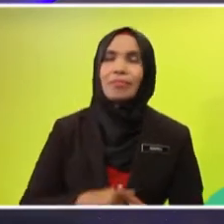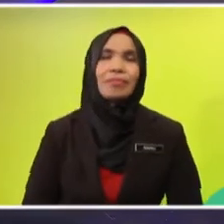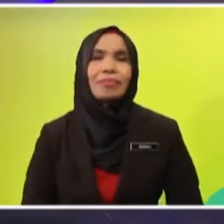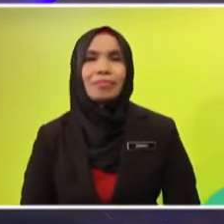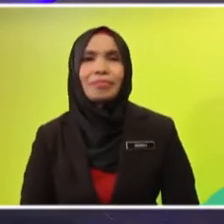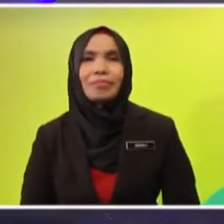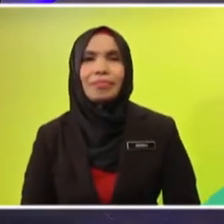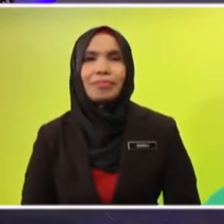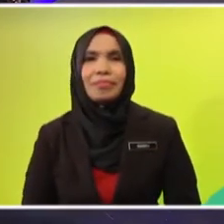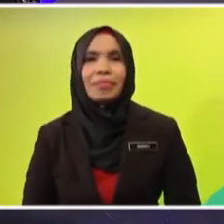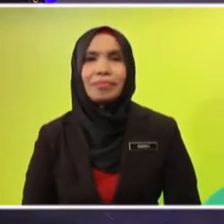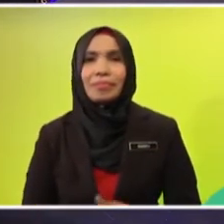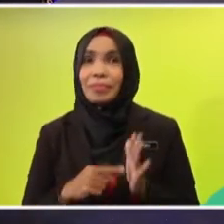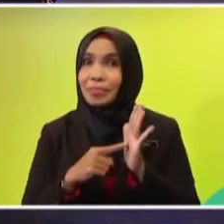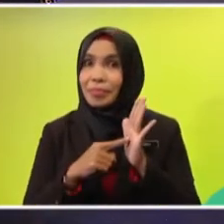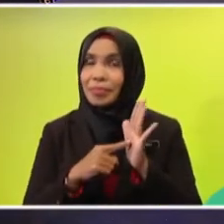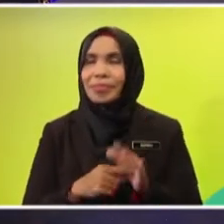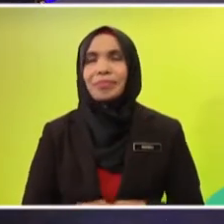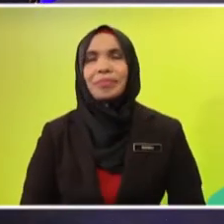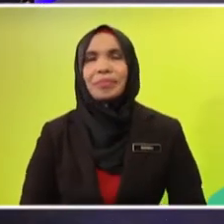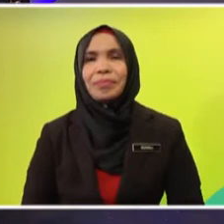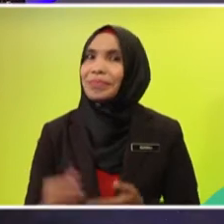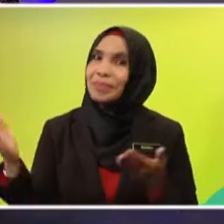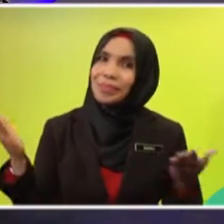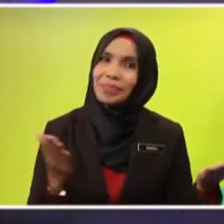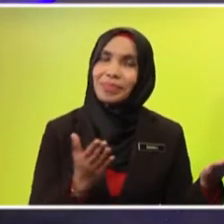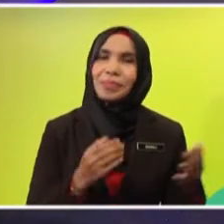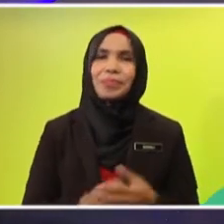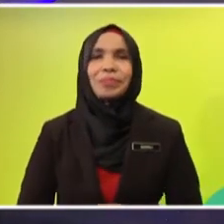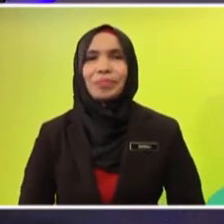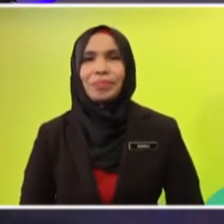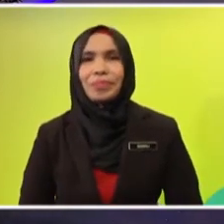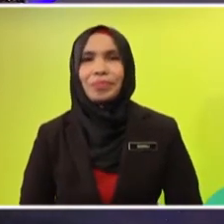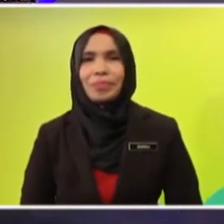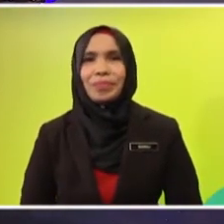KTC Jom kita mulai